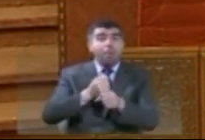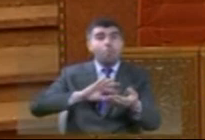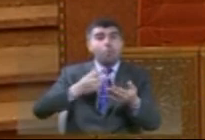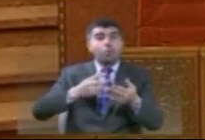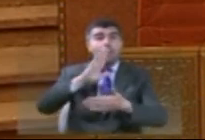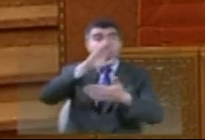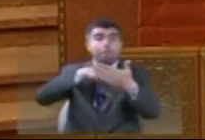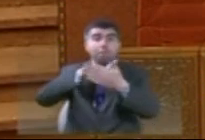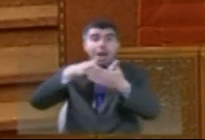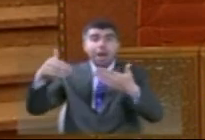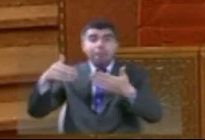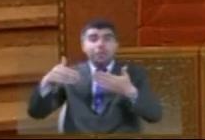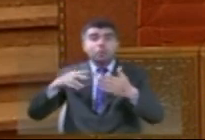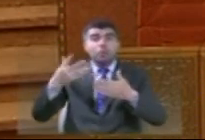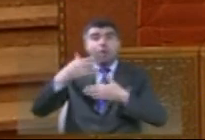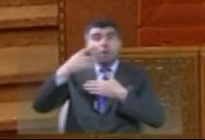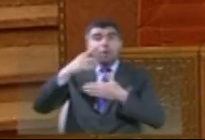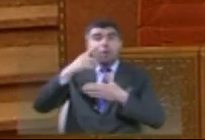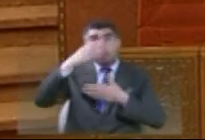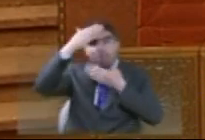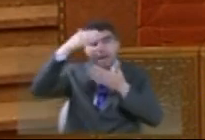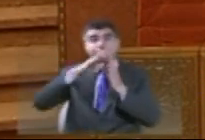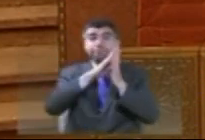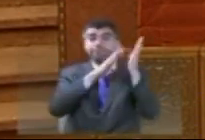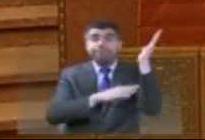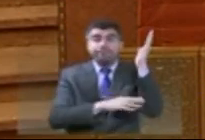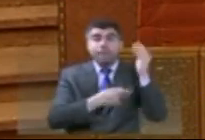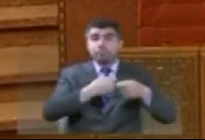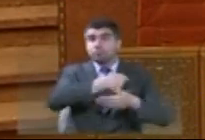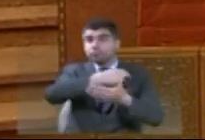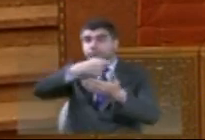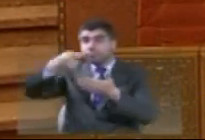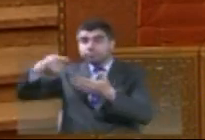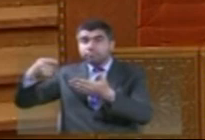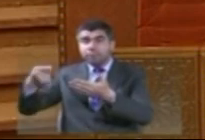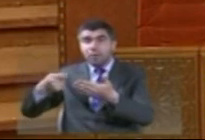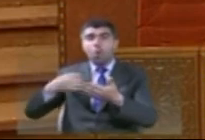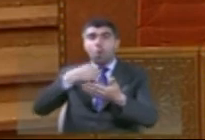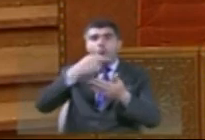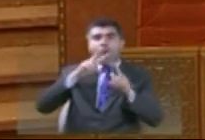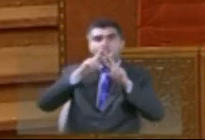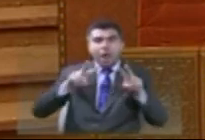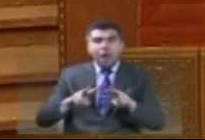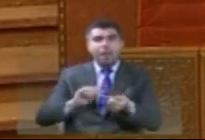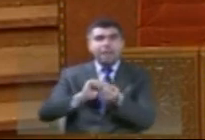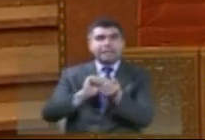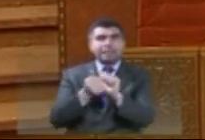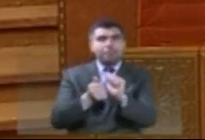الملك العمومي البحري. المخطط الوطني لتتمين الملك العمومي البحري، شنو اللي غيصلح للاستثمار، شنو اللي غيصلح للرياضه، شنو